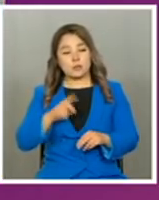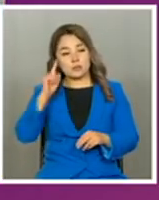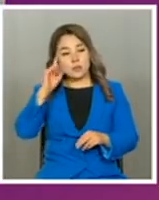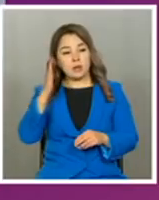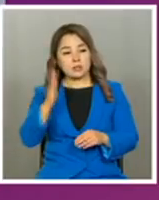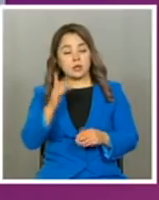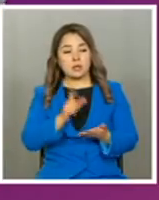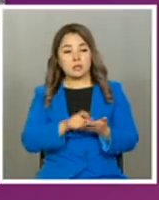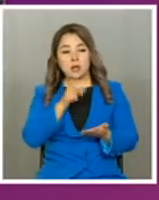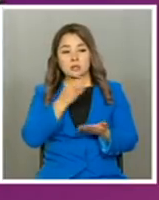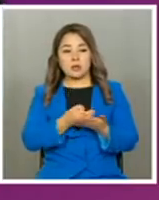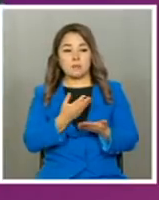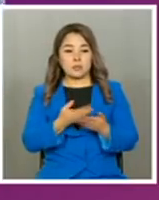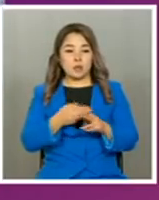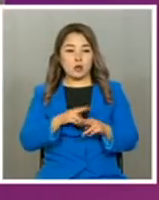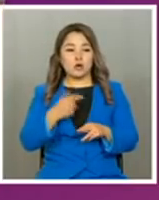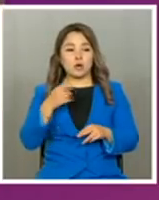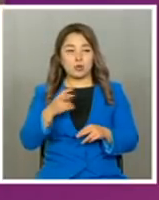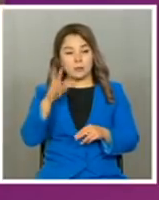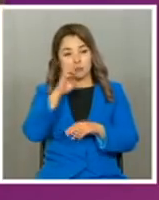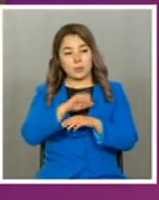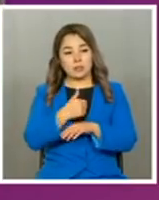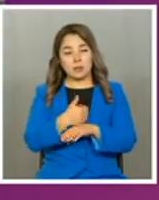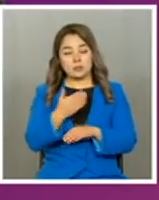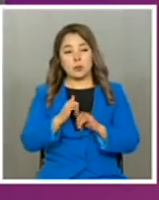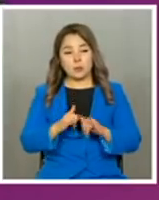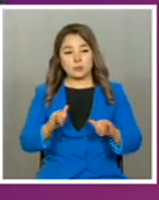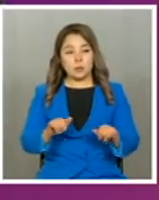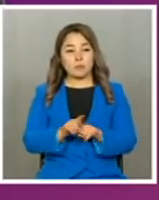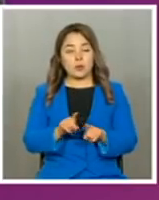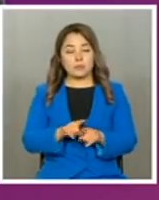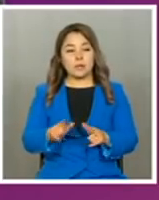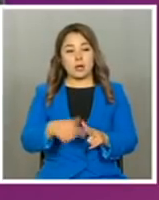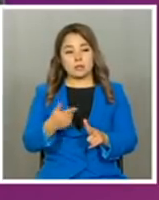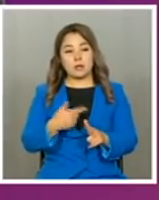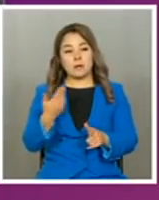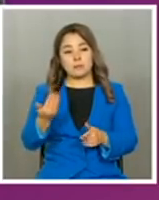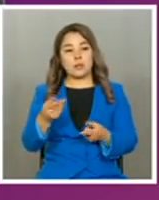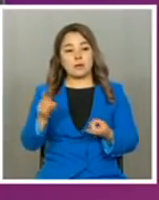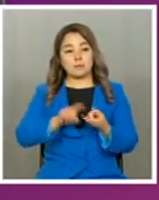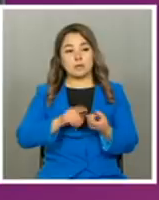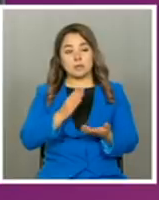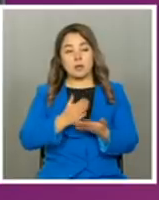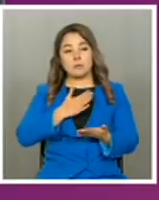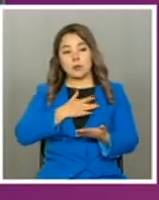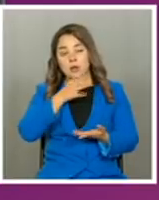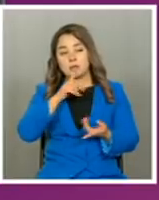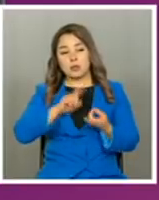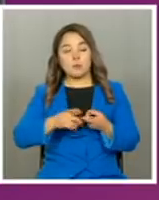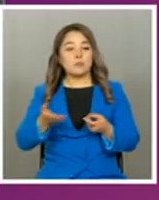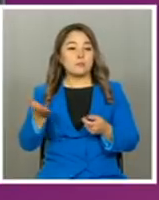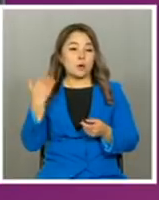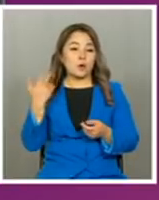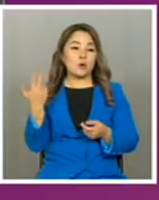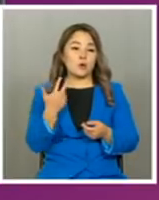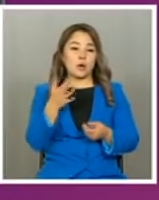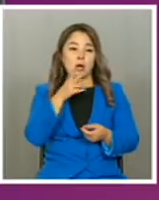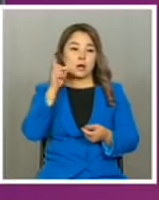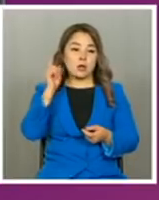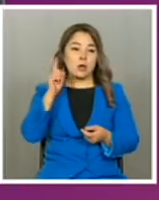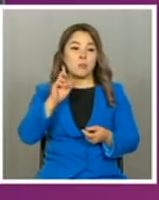шыққан. Ғұн мемлекетінің өрлеуі мөденің атымен байланысты. Біздің заманымыздан бұрынғы 3-ші ғасырда